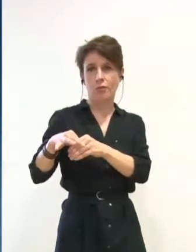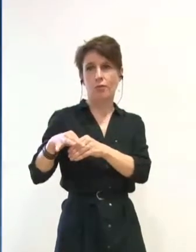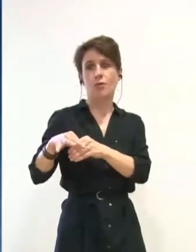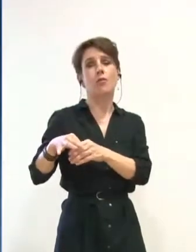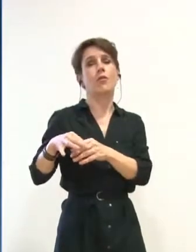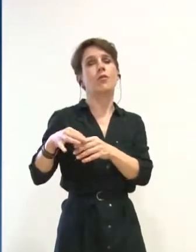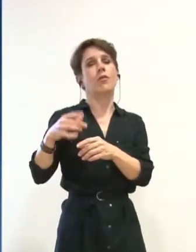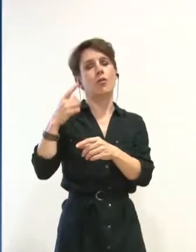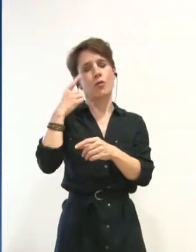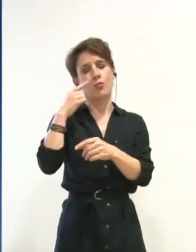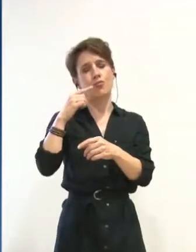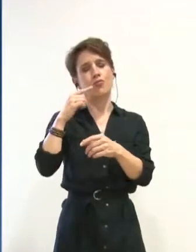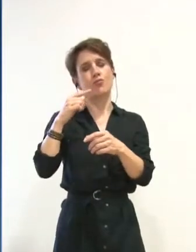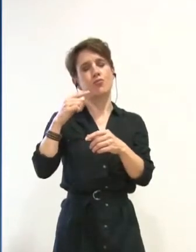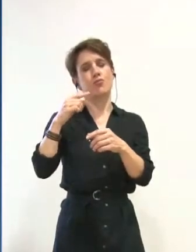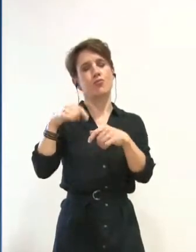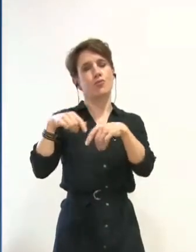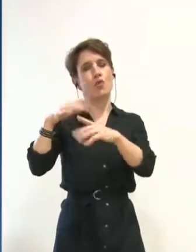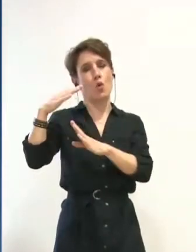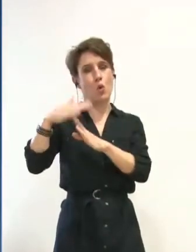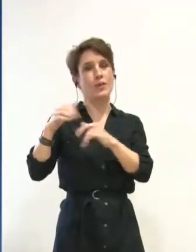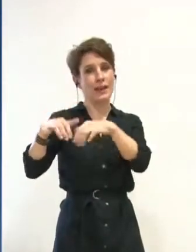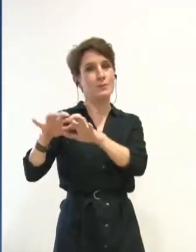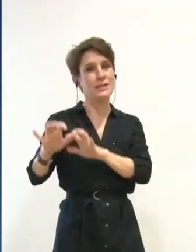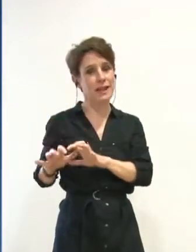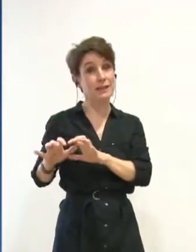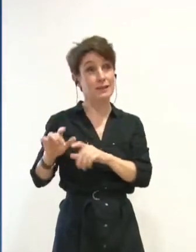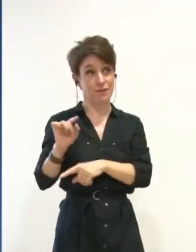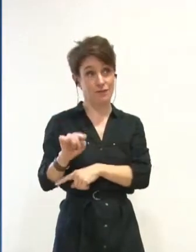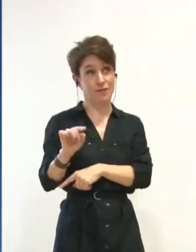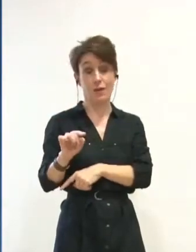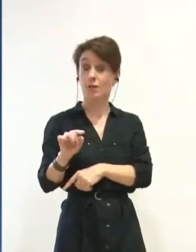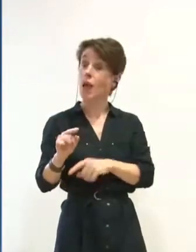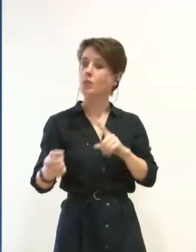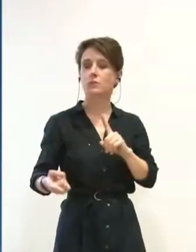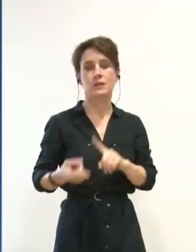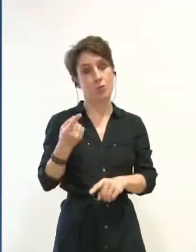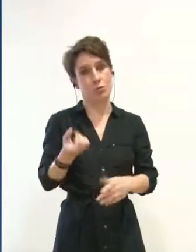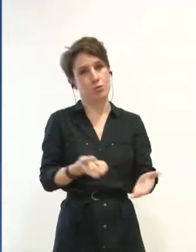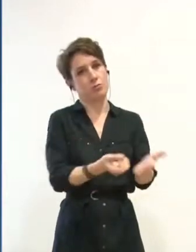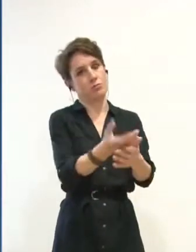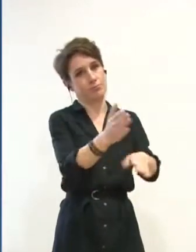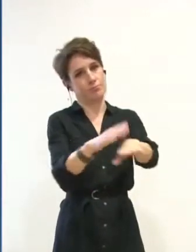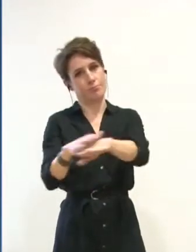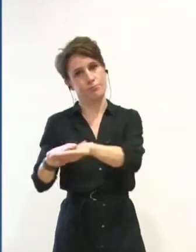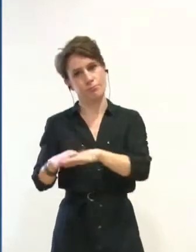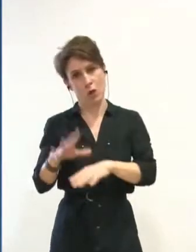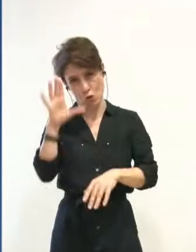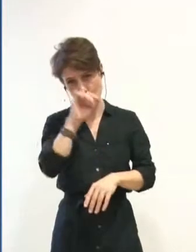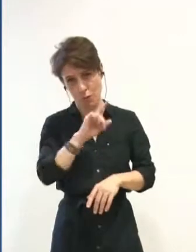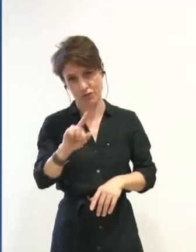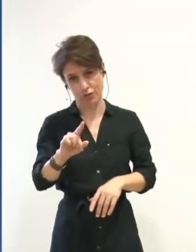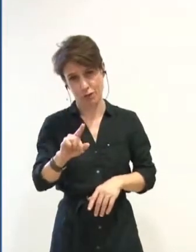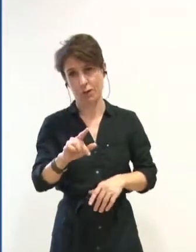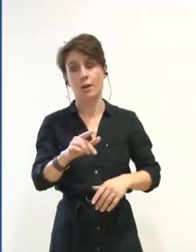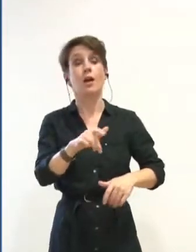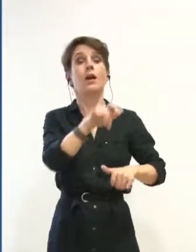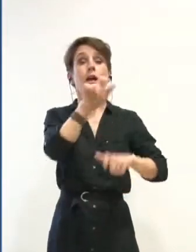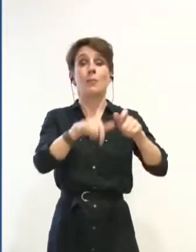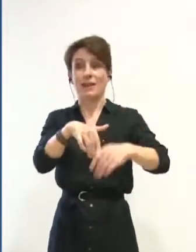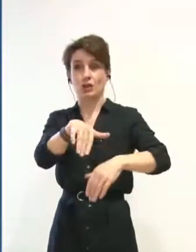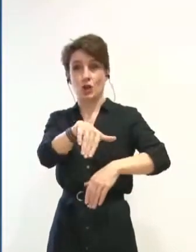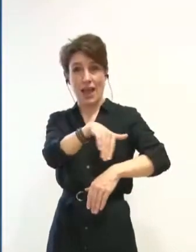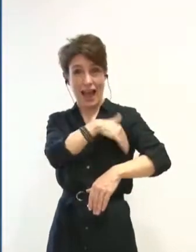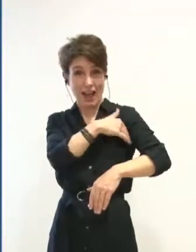administratif, doivent être l'occasion de rappeler que les agents de la ville de Grenoble constituent la force première et essentielle